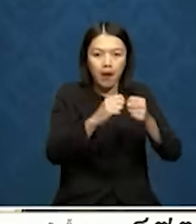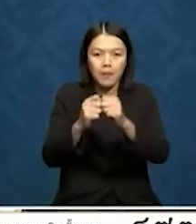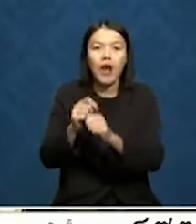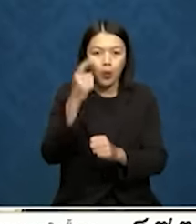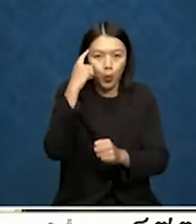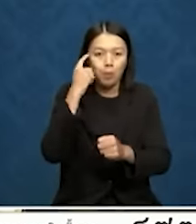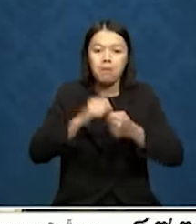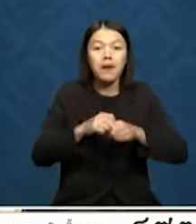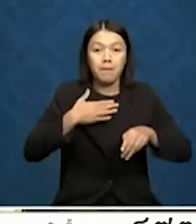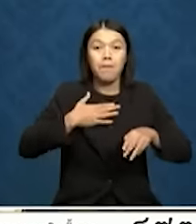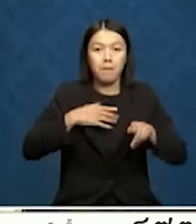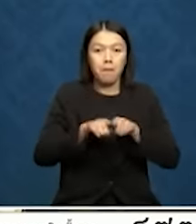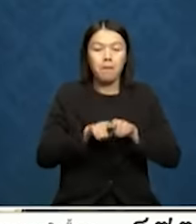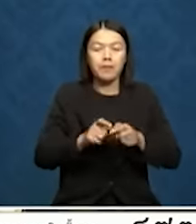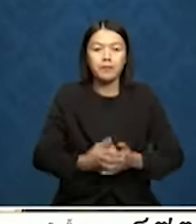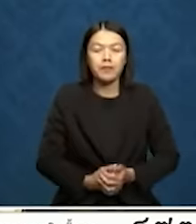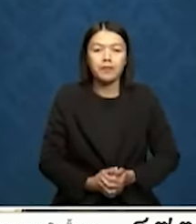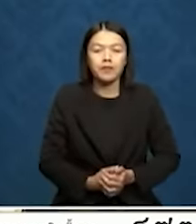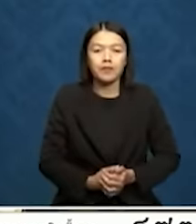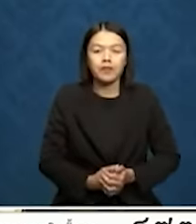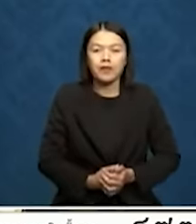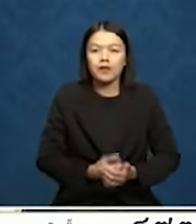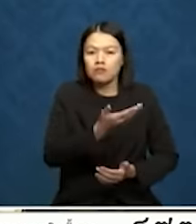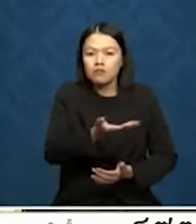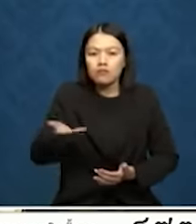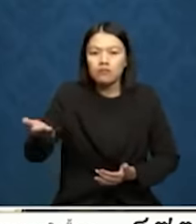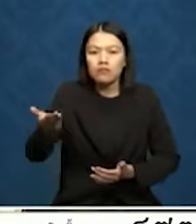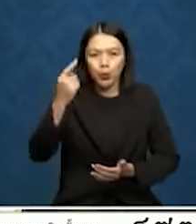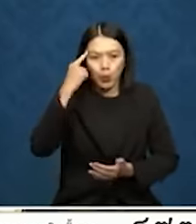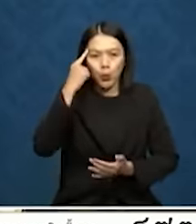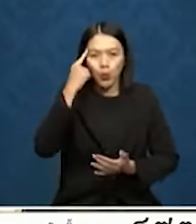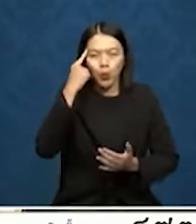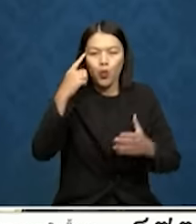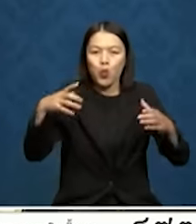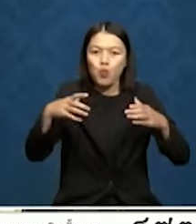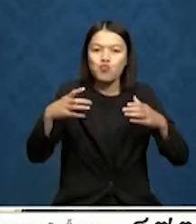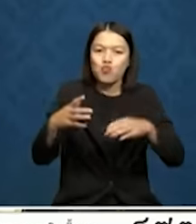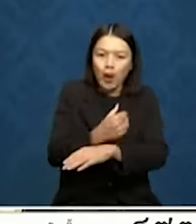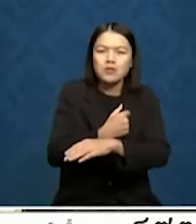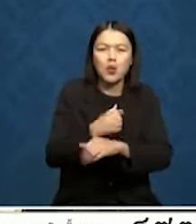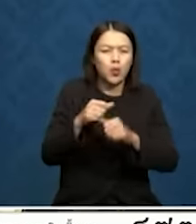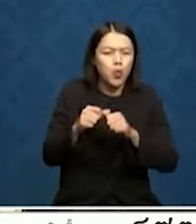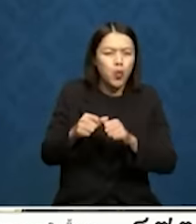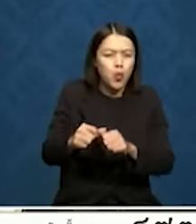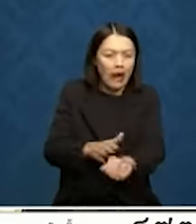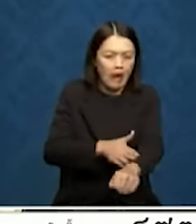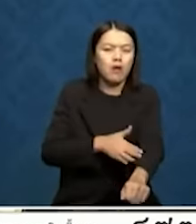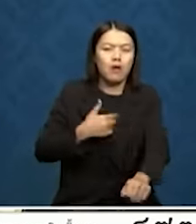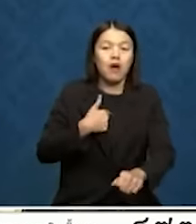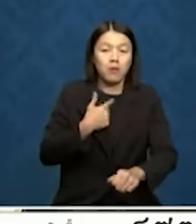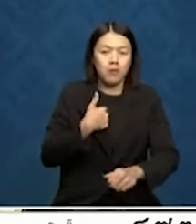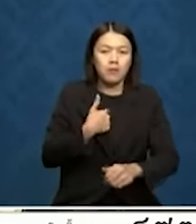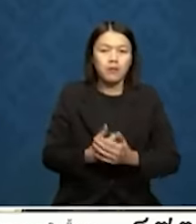แล้วใช่ไหมครับในฐานะที่หลายๆท่านอยู่ในโลกการเมืองมาก่อนผมนานนักมีใครในห้